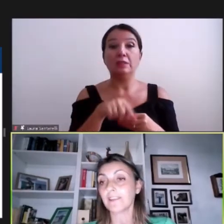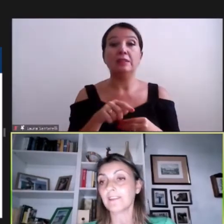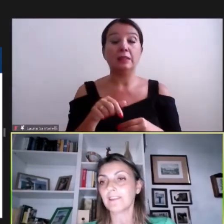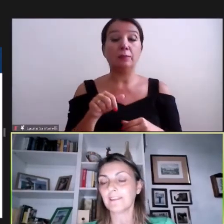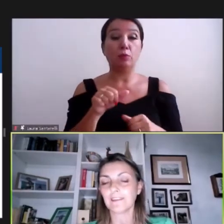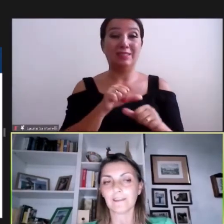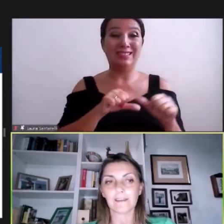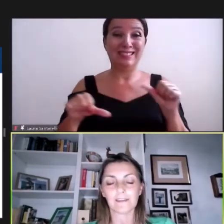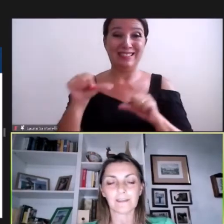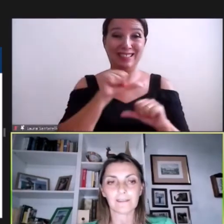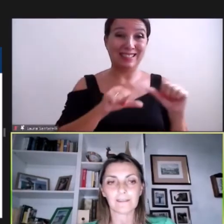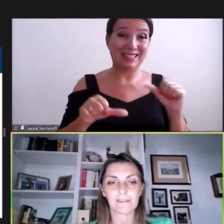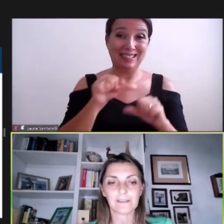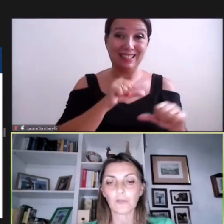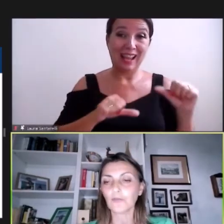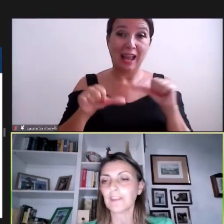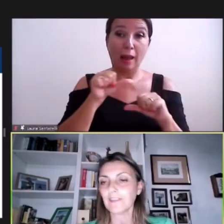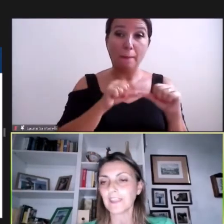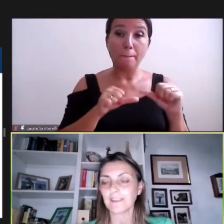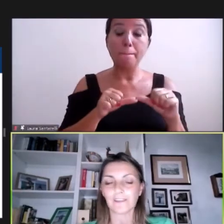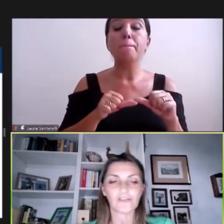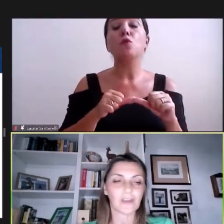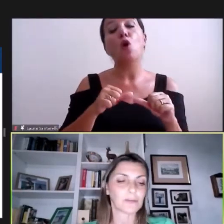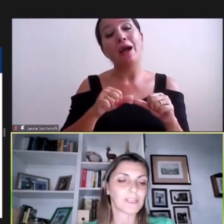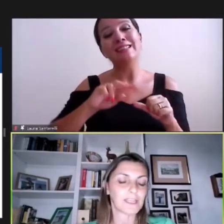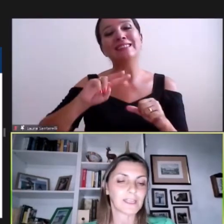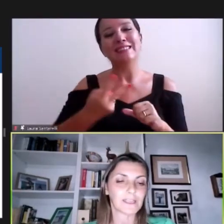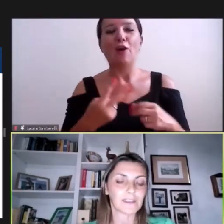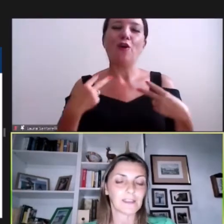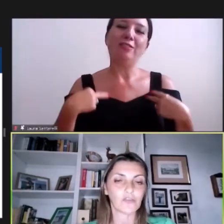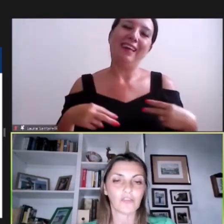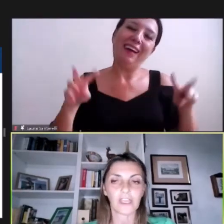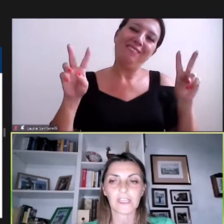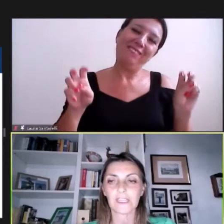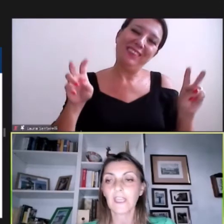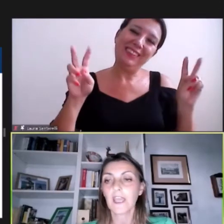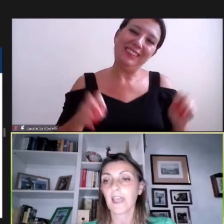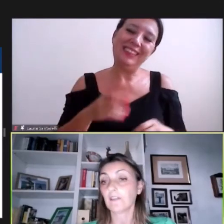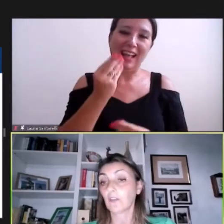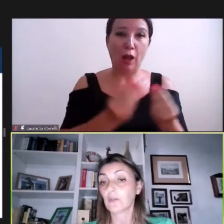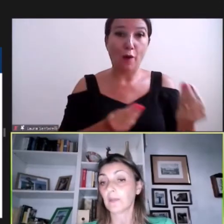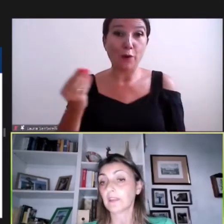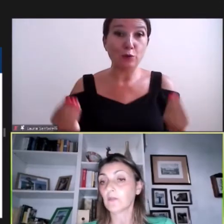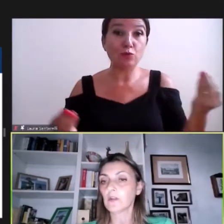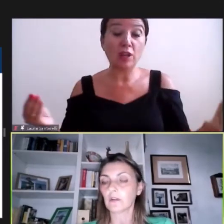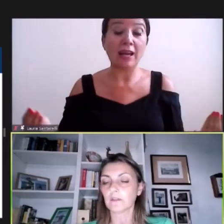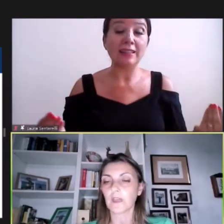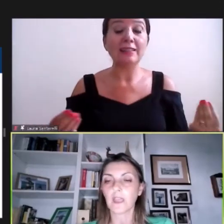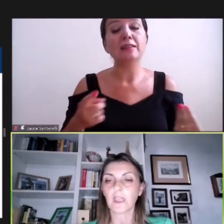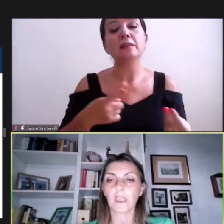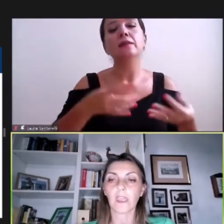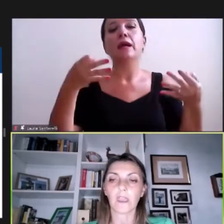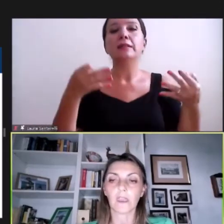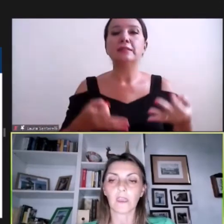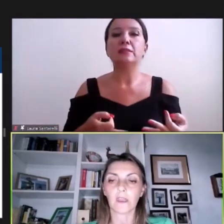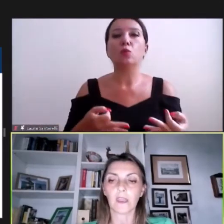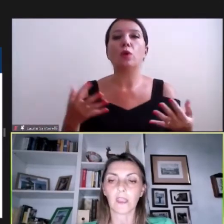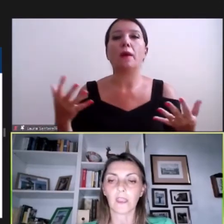scambio e di seconda vita, diciamo, degli oggetti, è sicuramente qualcosa